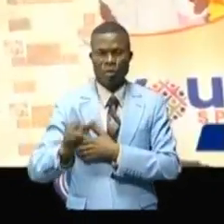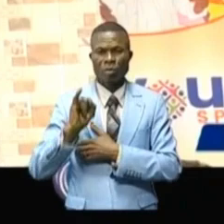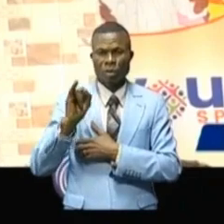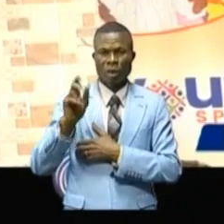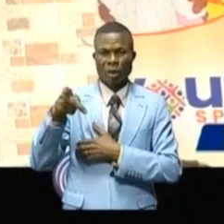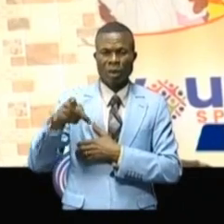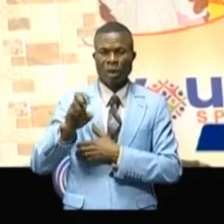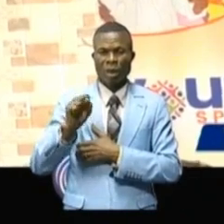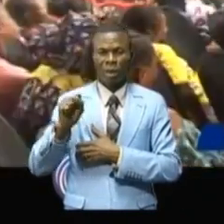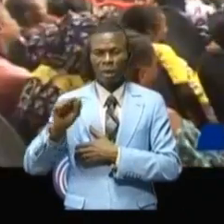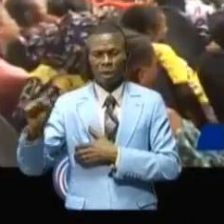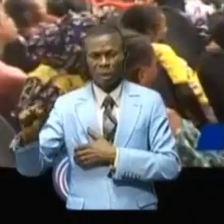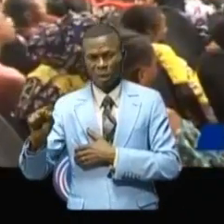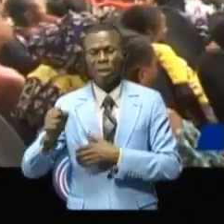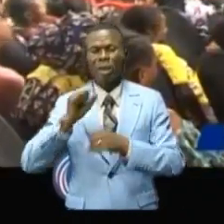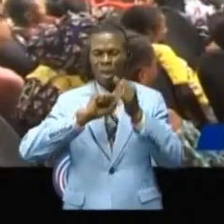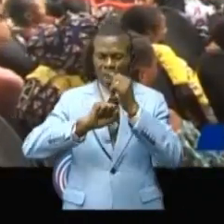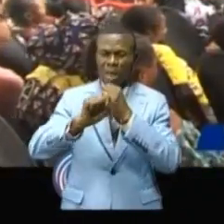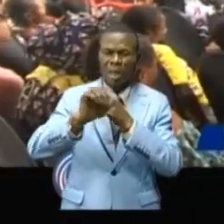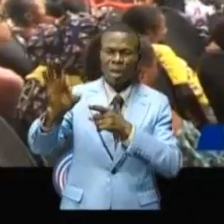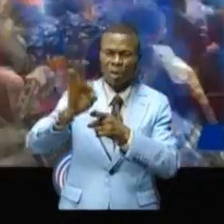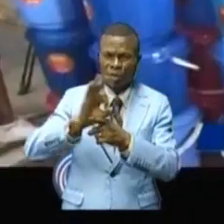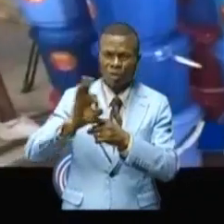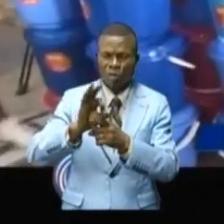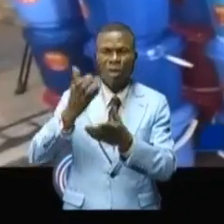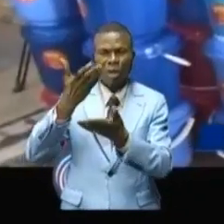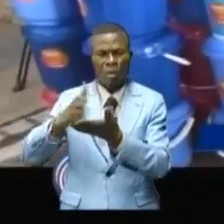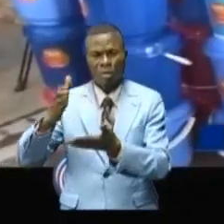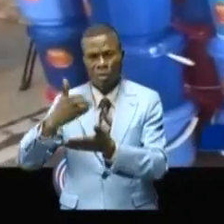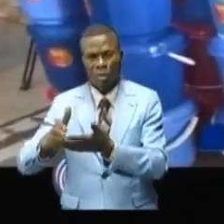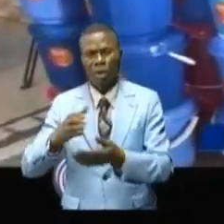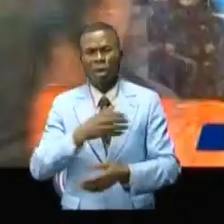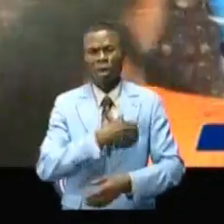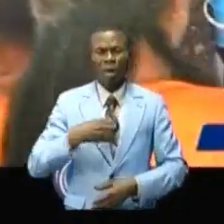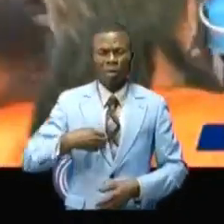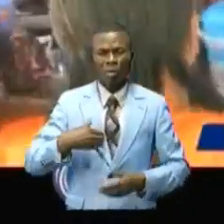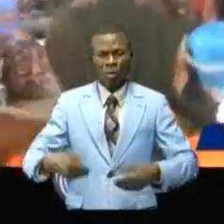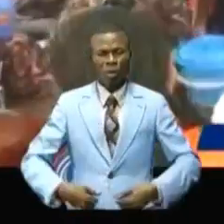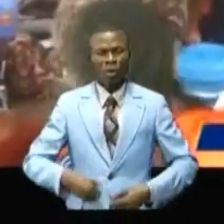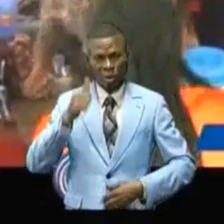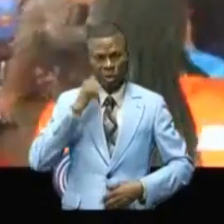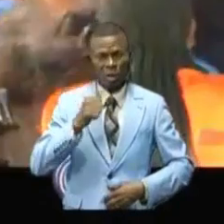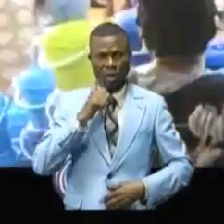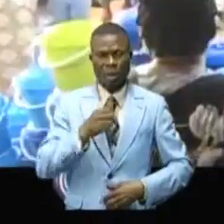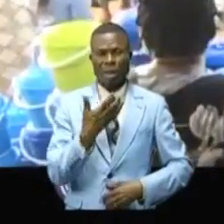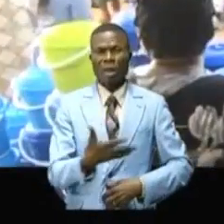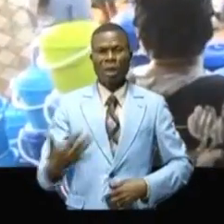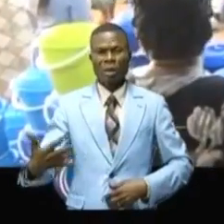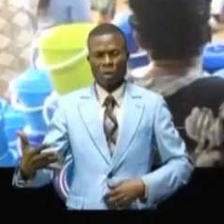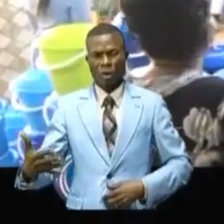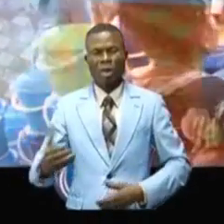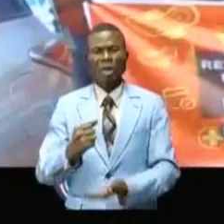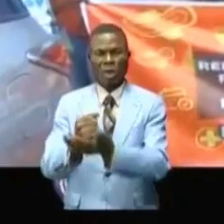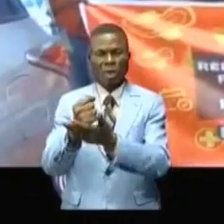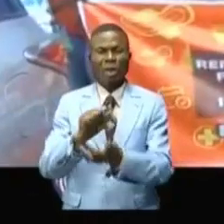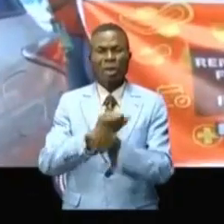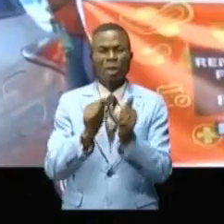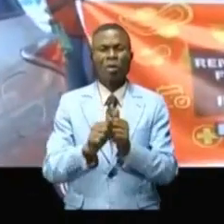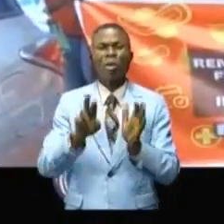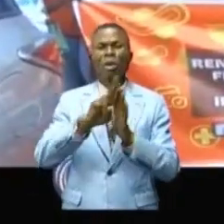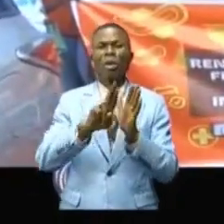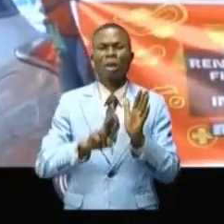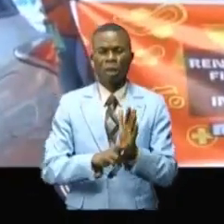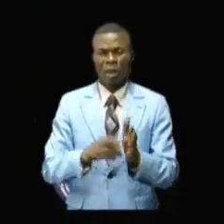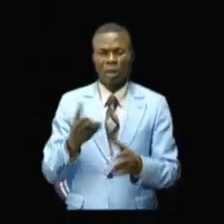cette opportunité pour sensibiliser et distribuer à ces femmes et ces jeunes filles des kits devant les aider dans le cadre de